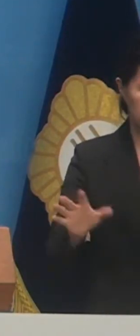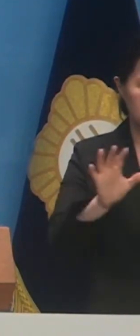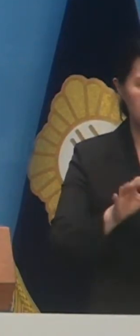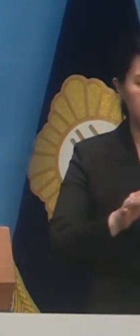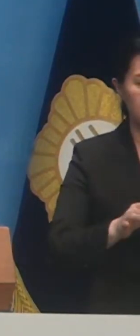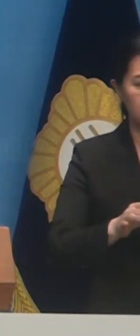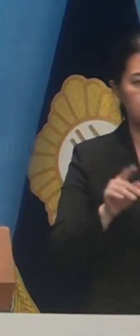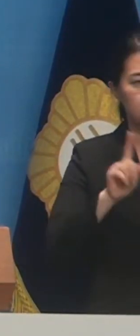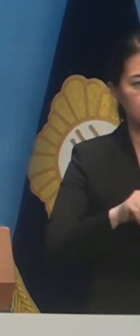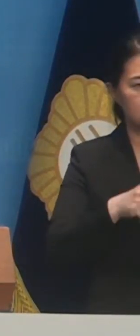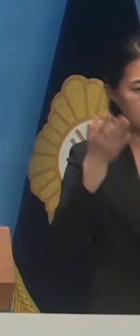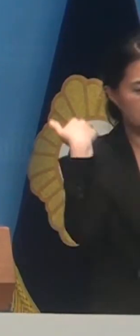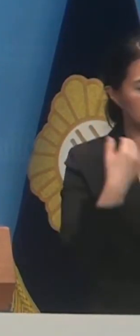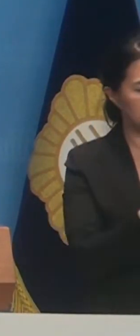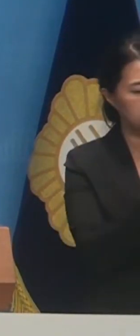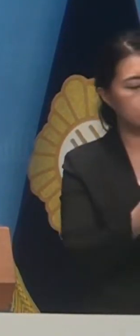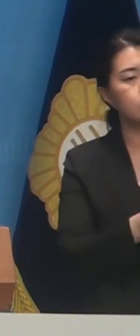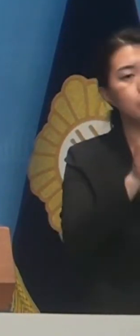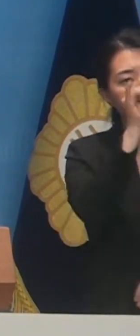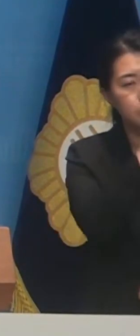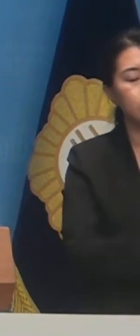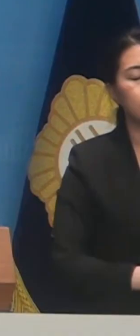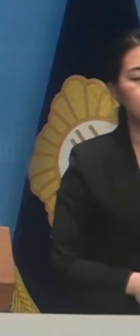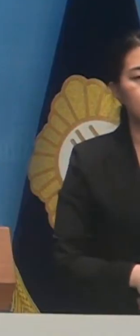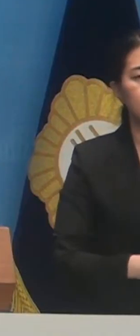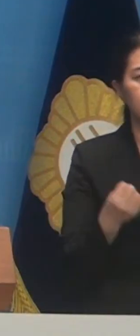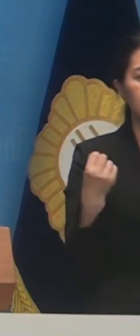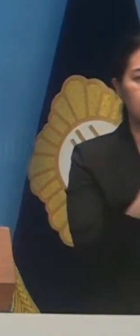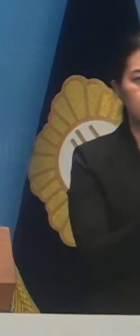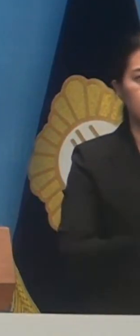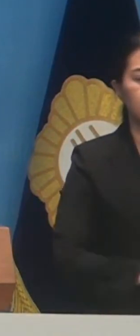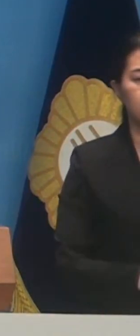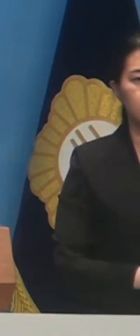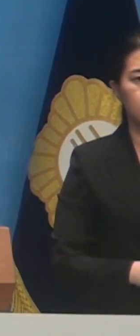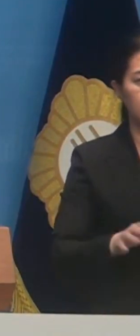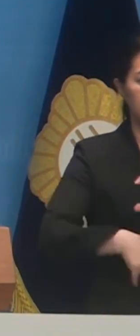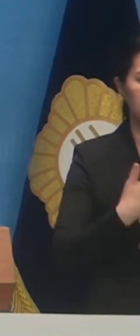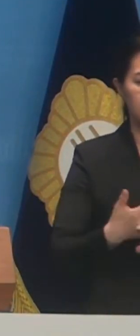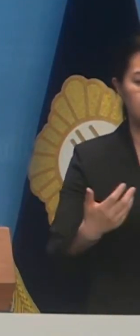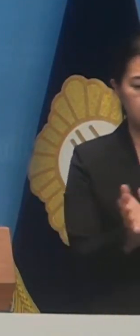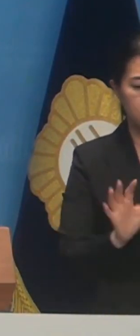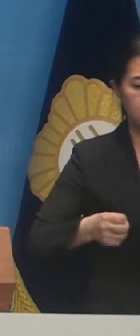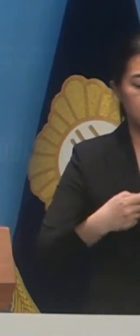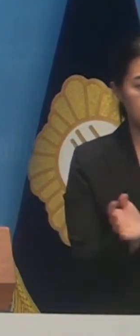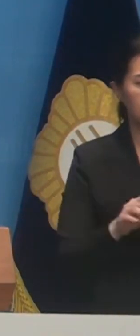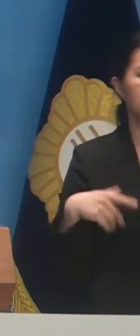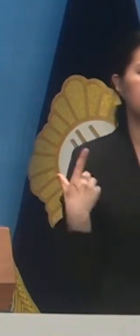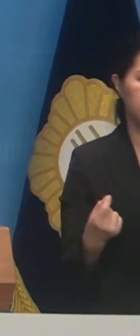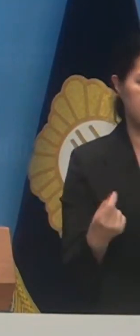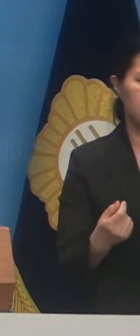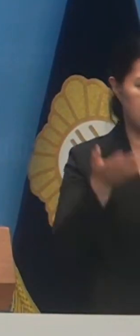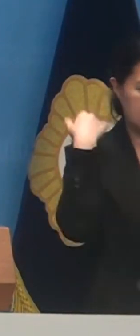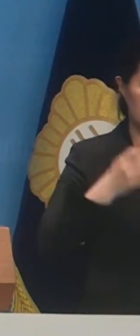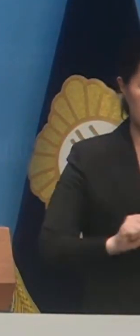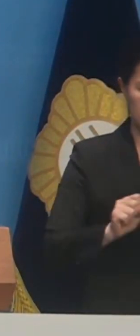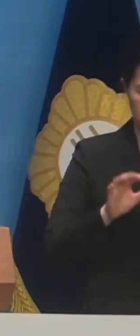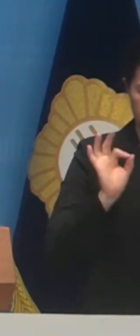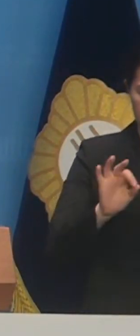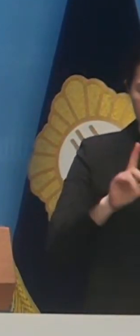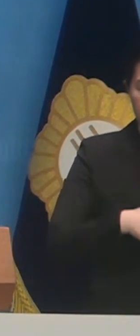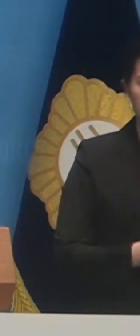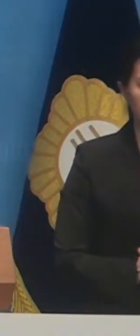해산을 전례로 남겨둔 바 있습니다. 그리고 이는 내란정당 국민의힘이 그간 보여준 활동에 비춰볼